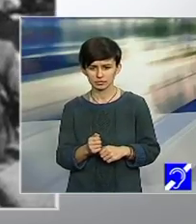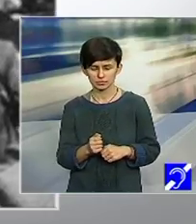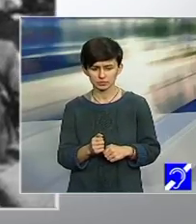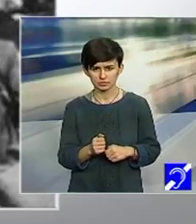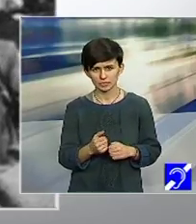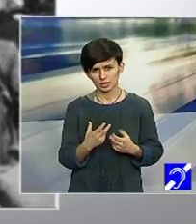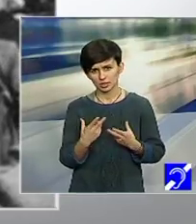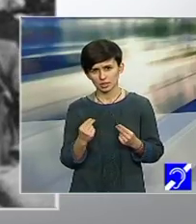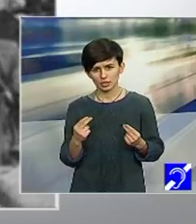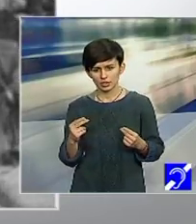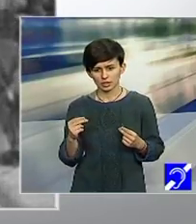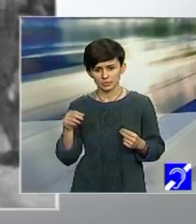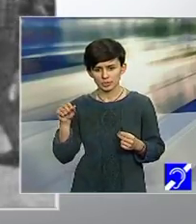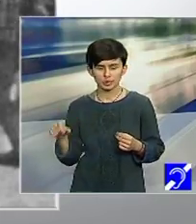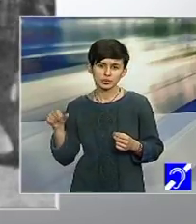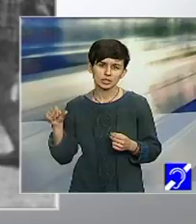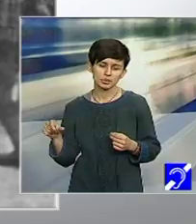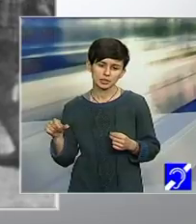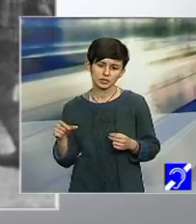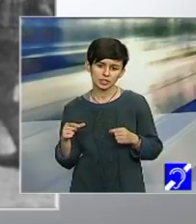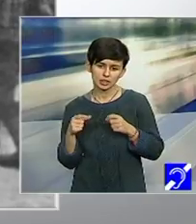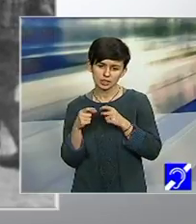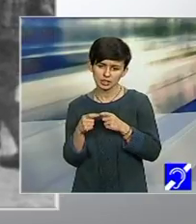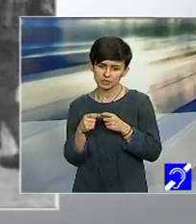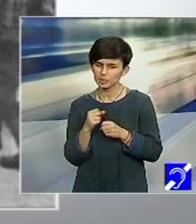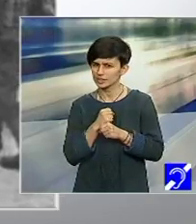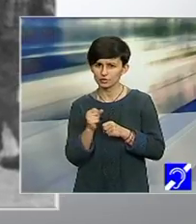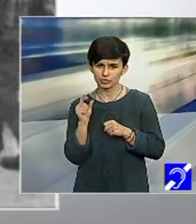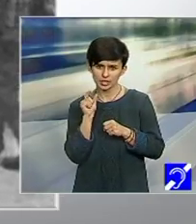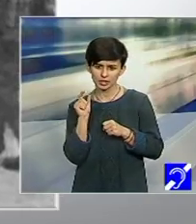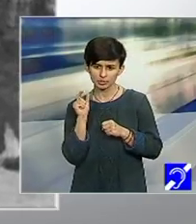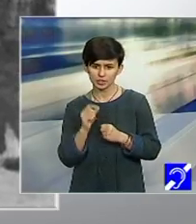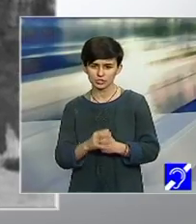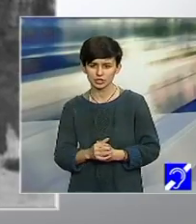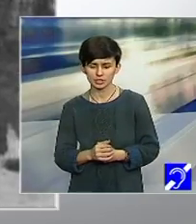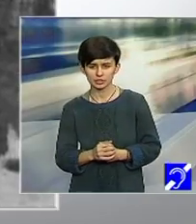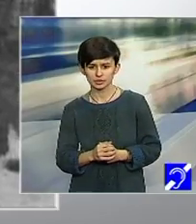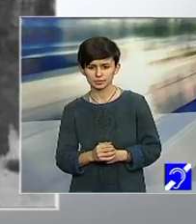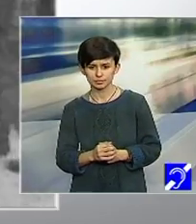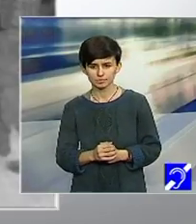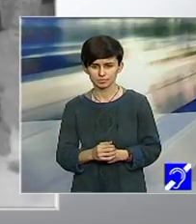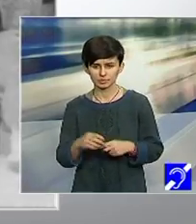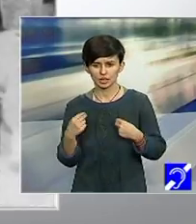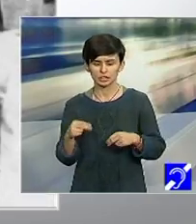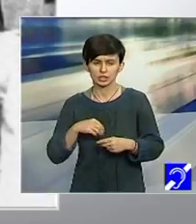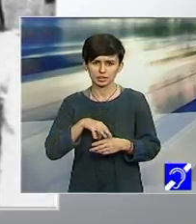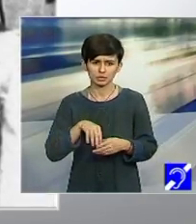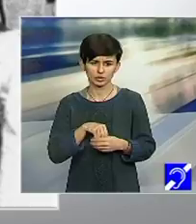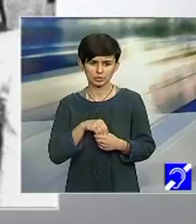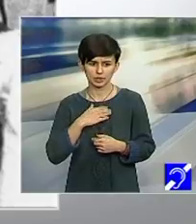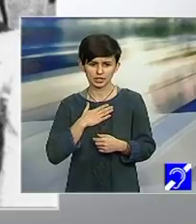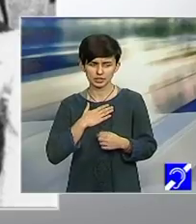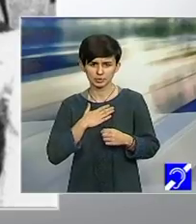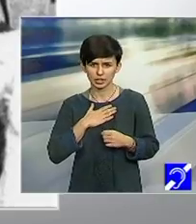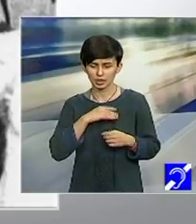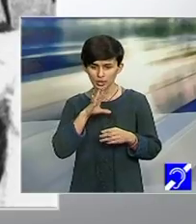Mai multe persoane în spații foarte, foarte mici. De exemplu, părinții mei au stat